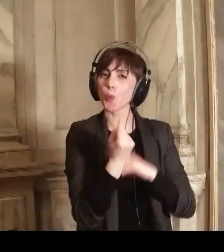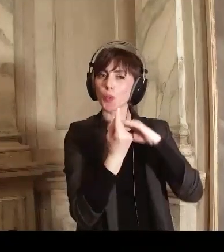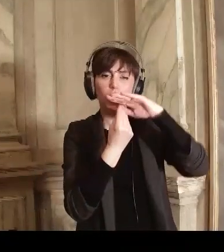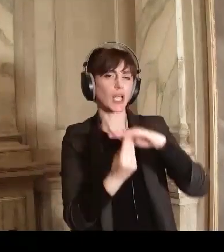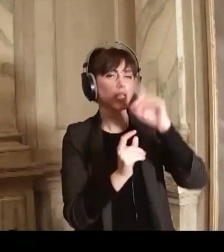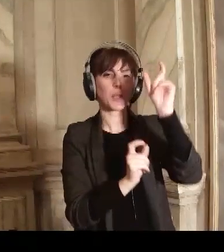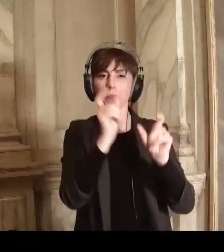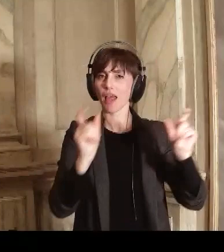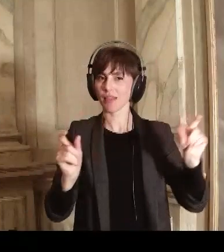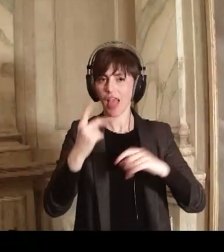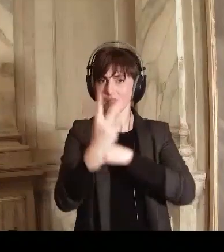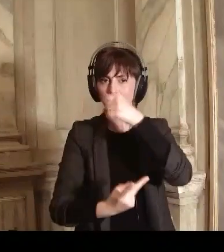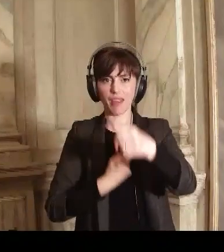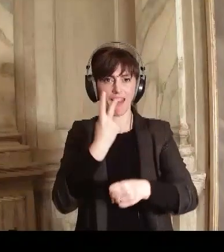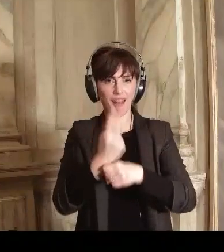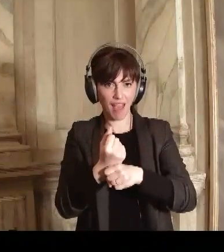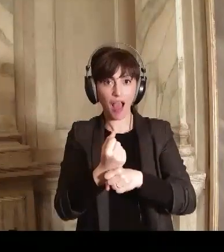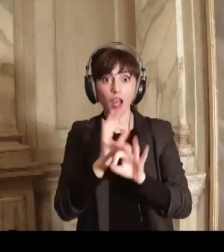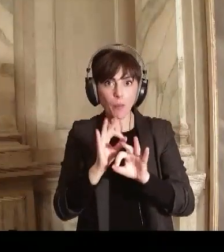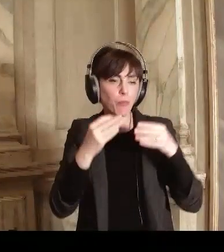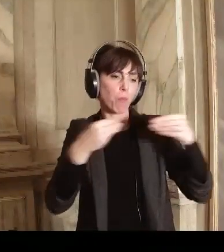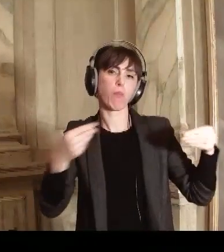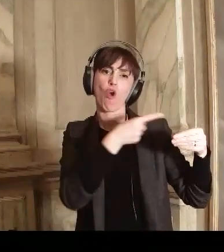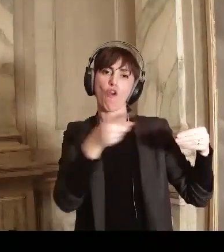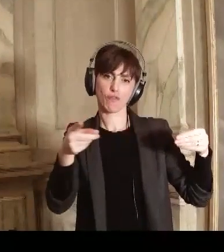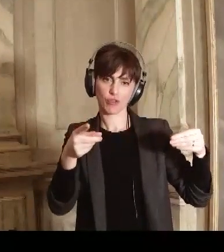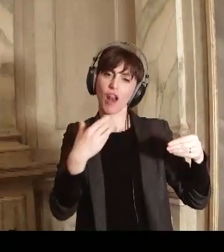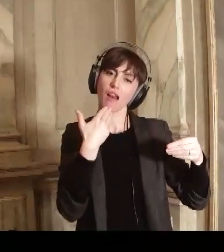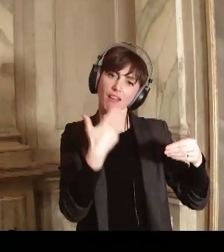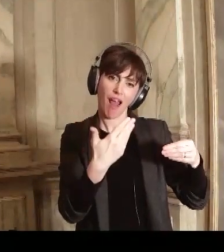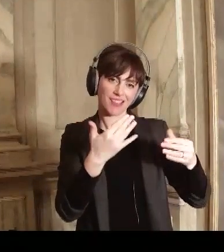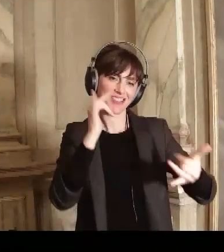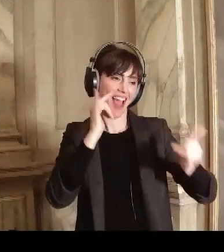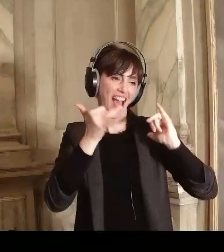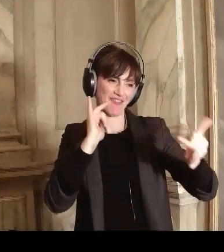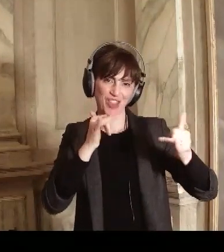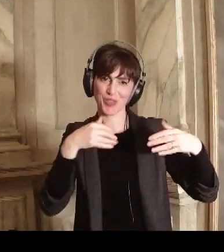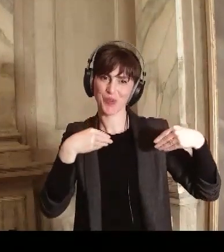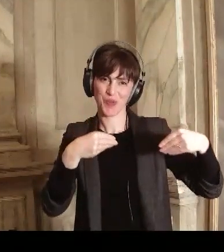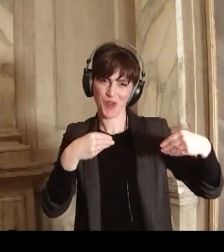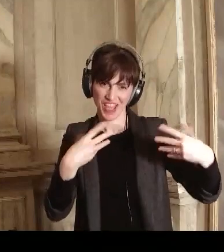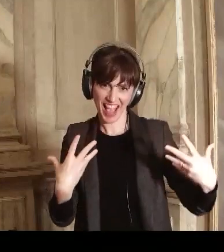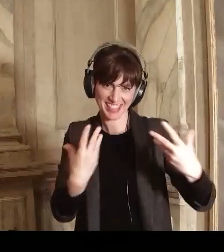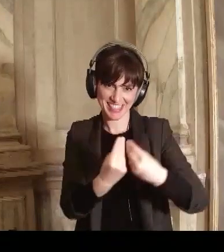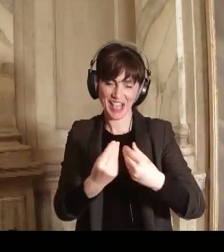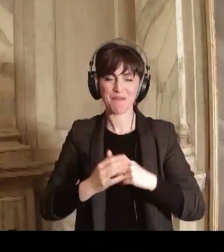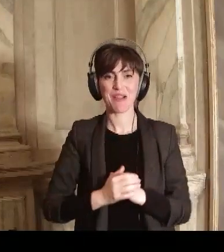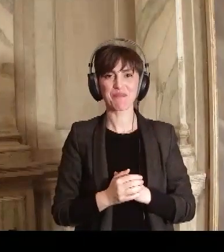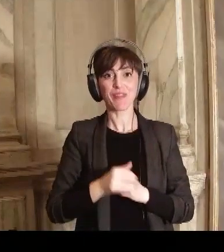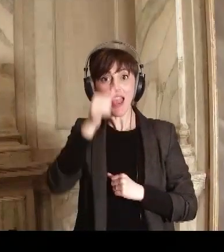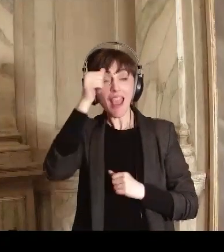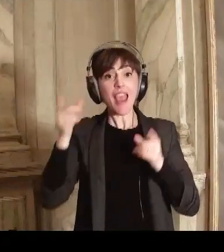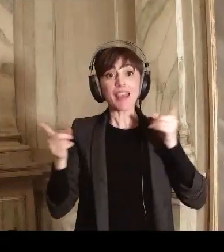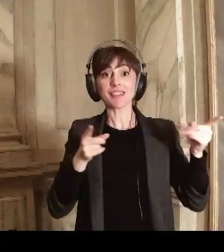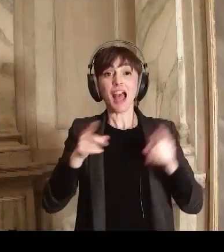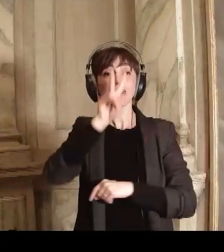alacre professionalità ha consentito di realizzare questa ennesima avventura. In questa estate 2023